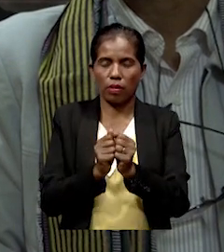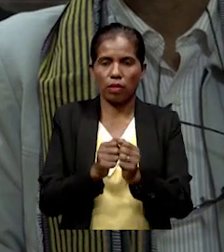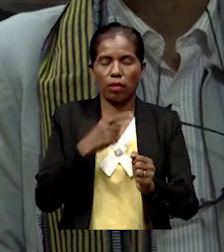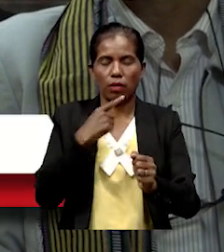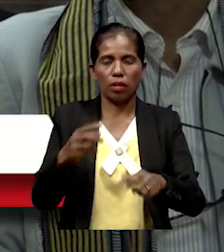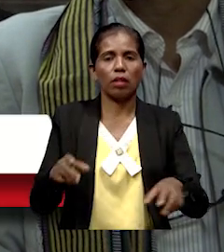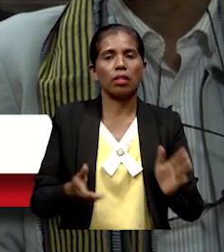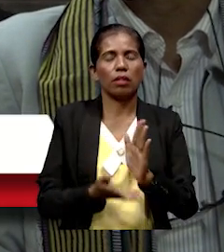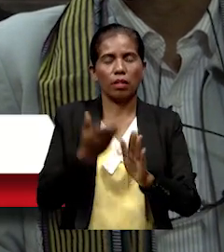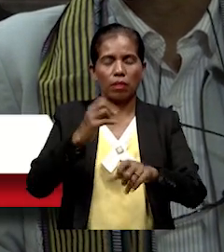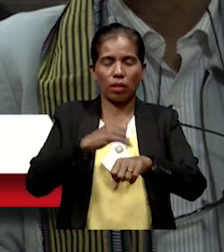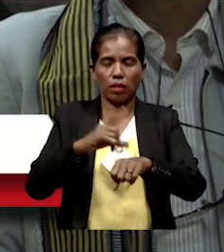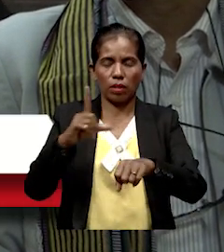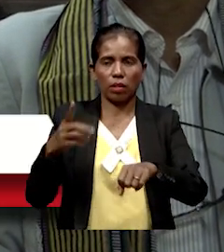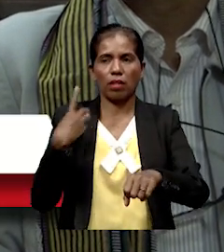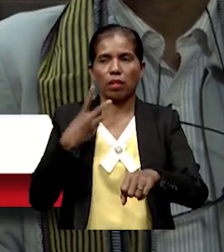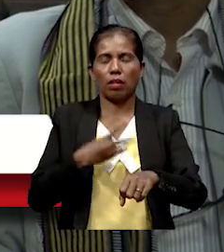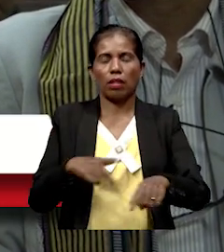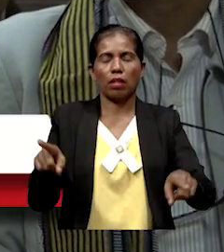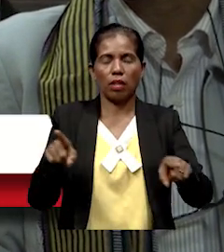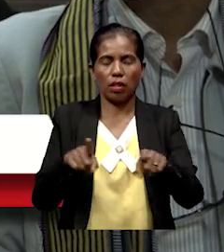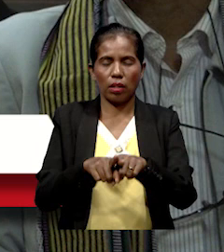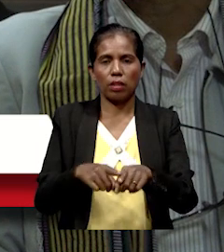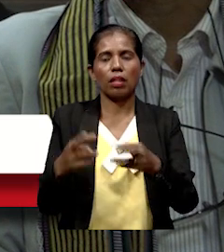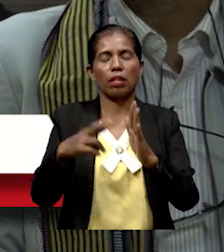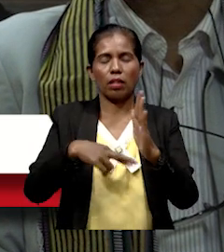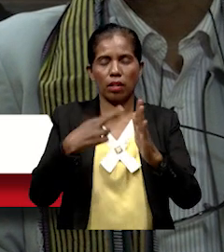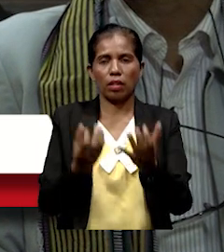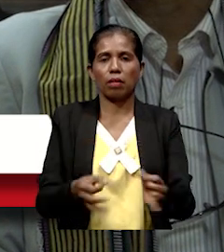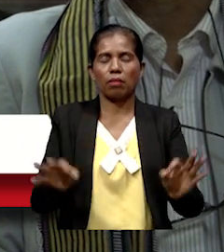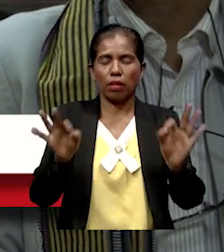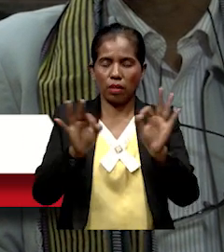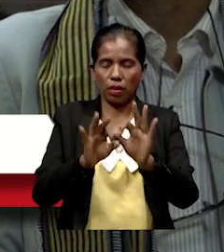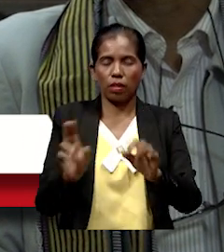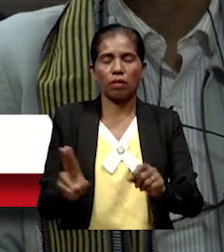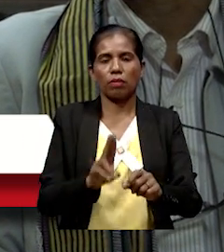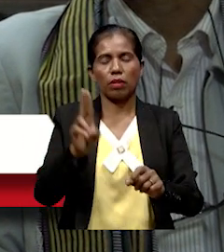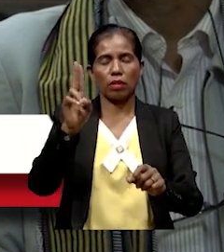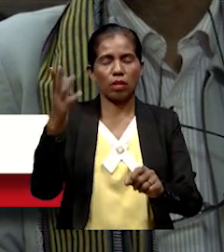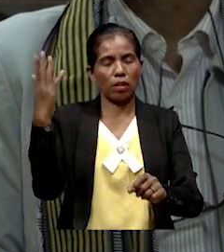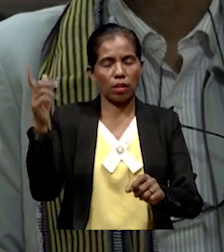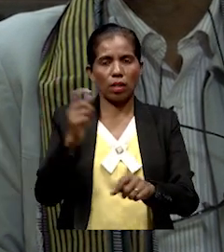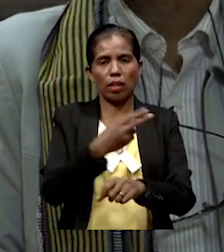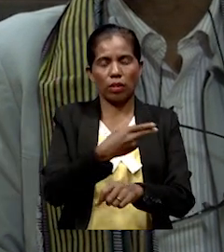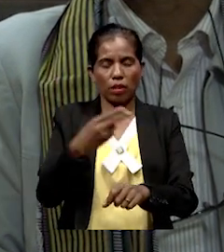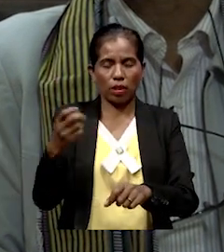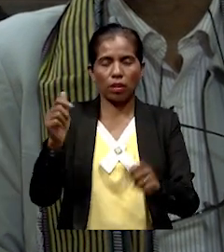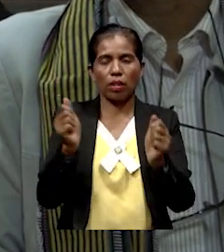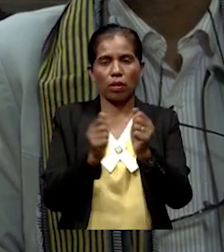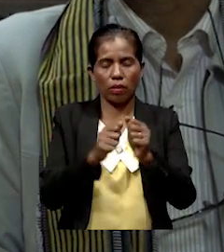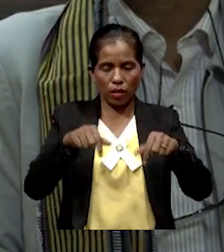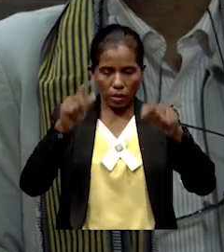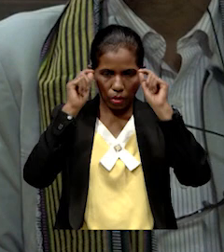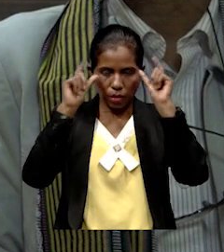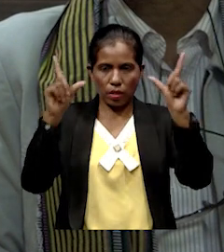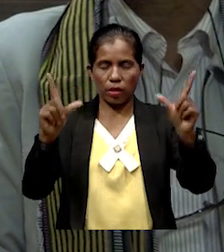internasional me juga merupakan persyaratan yang penting bagi universitas yang ada di Indonesia maupun Shakira di Timor Leste juga